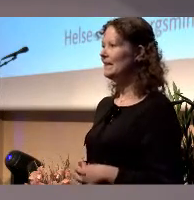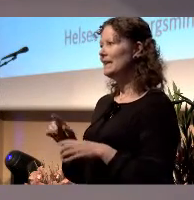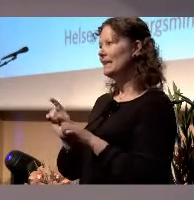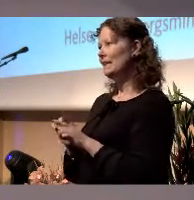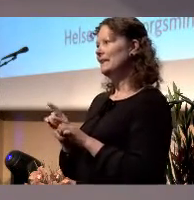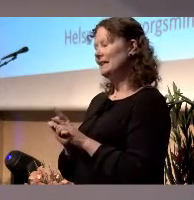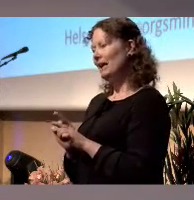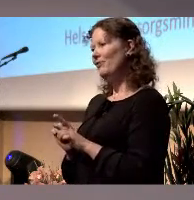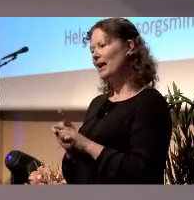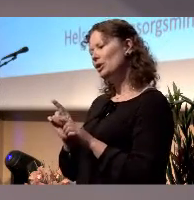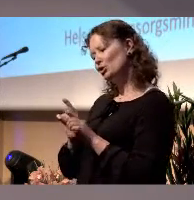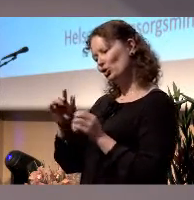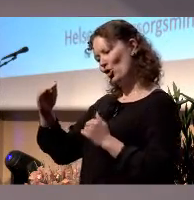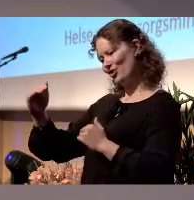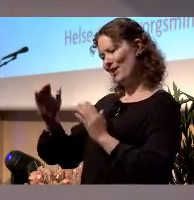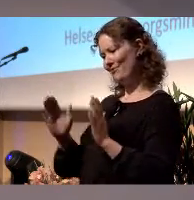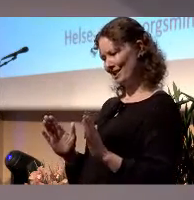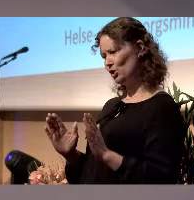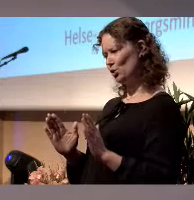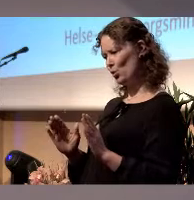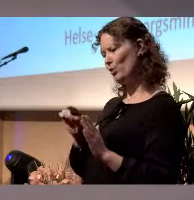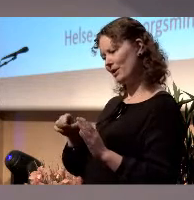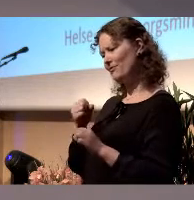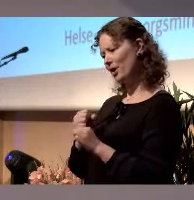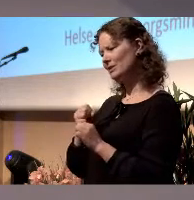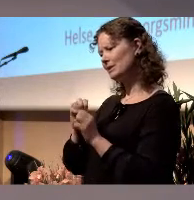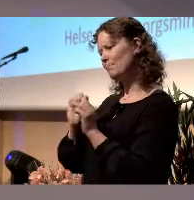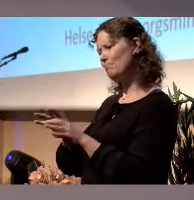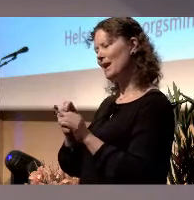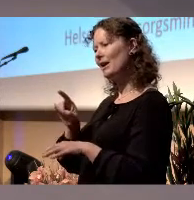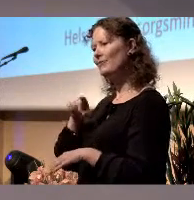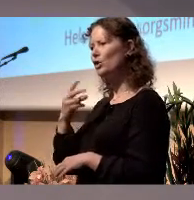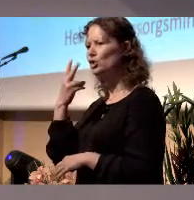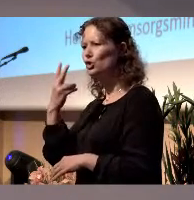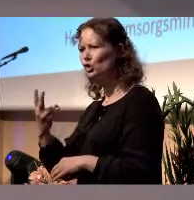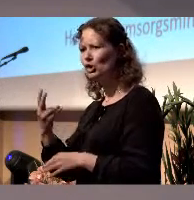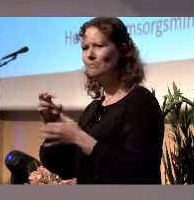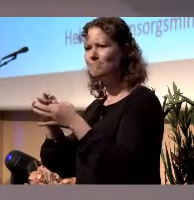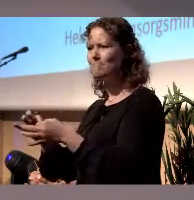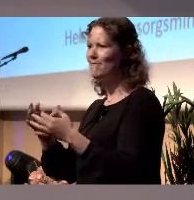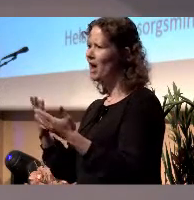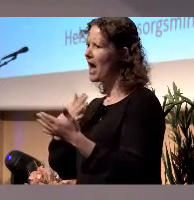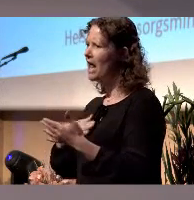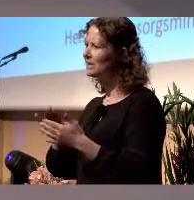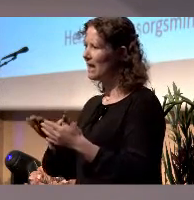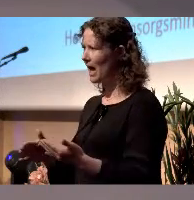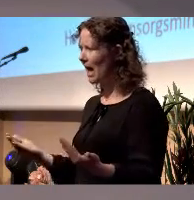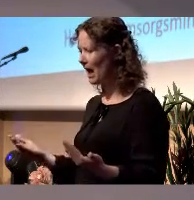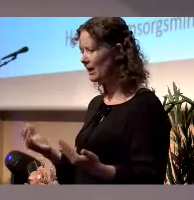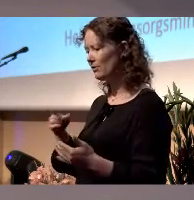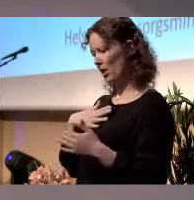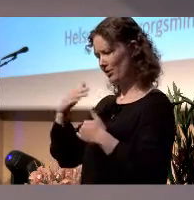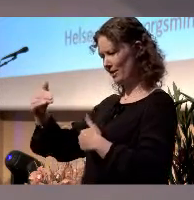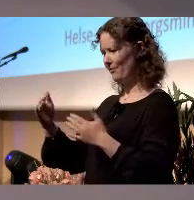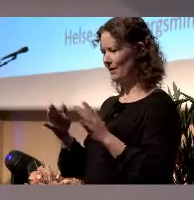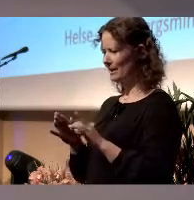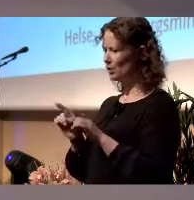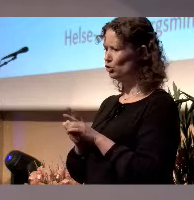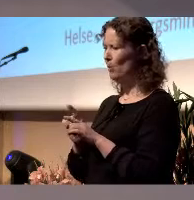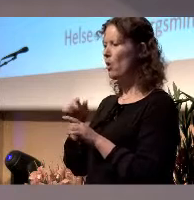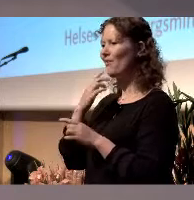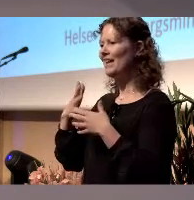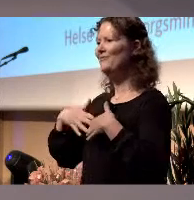Likevel, denne definisjonen har faktisk preget vårt syn på hva helse er. Vi har definert helse som det å være frisk.